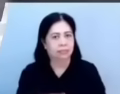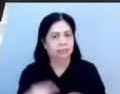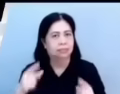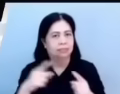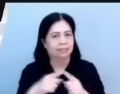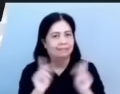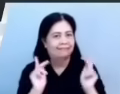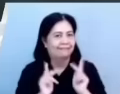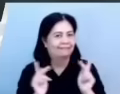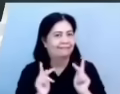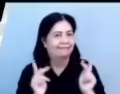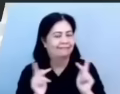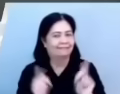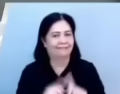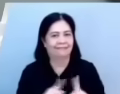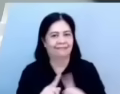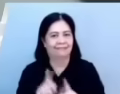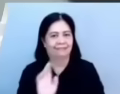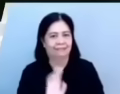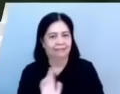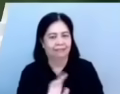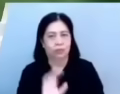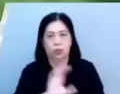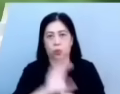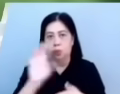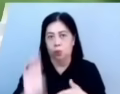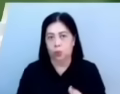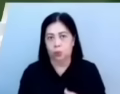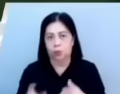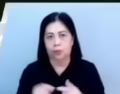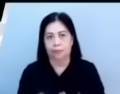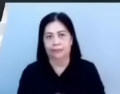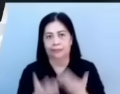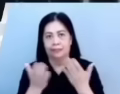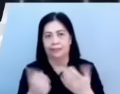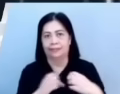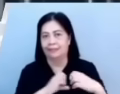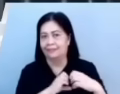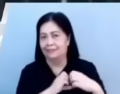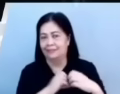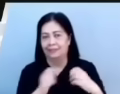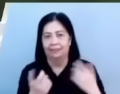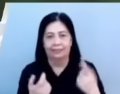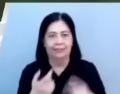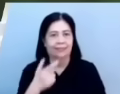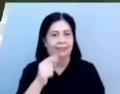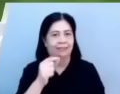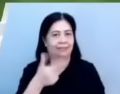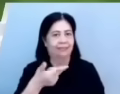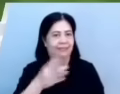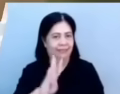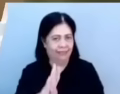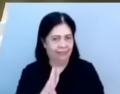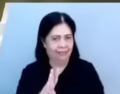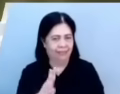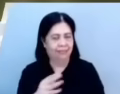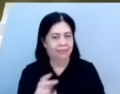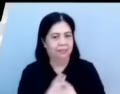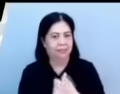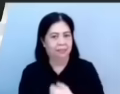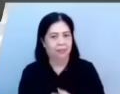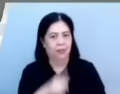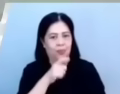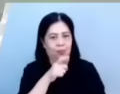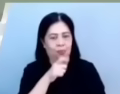serye. Kumpleto si Ricardo sa mga handog ng Kapuso Network sa 2024. Magbabalik si Kapuso primetime